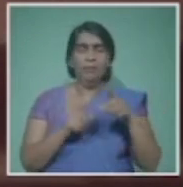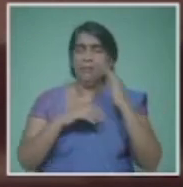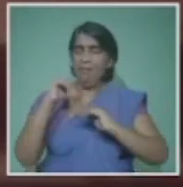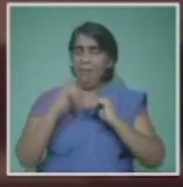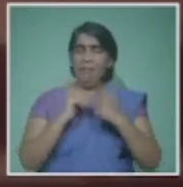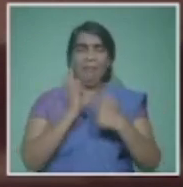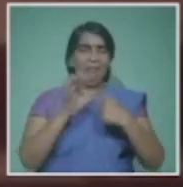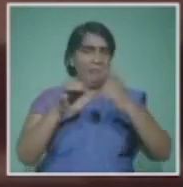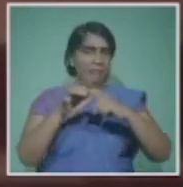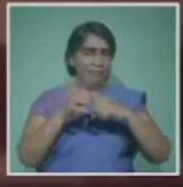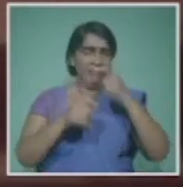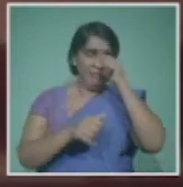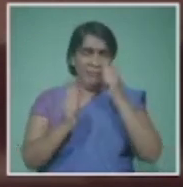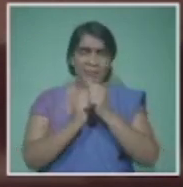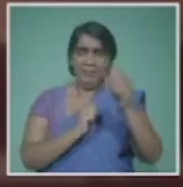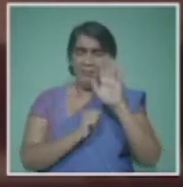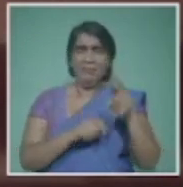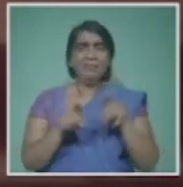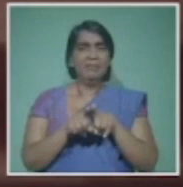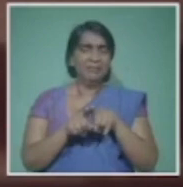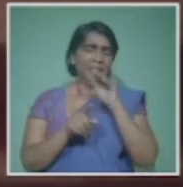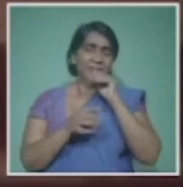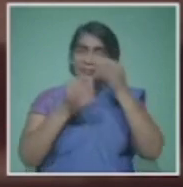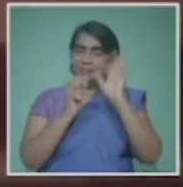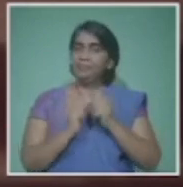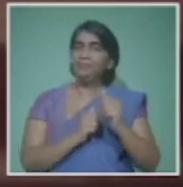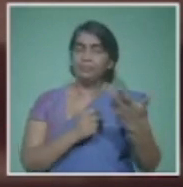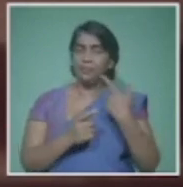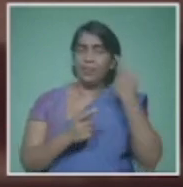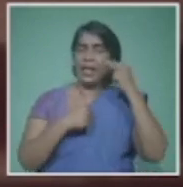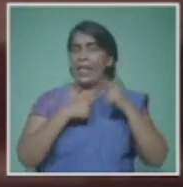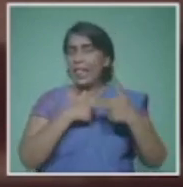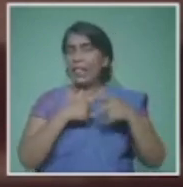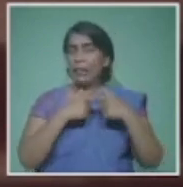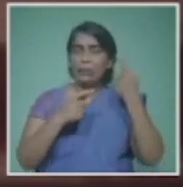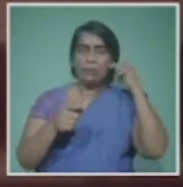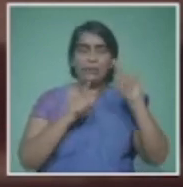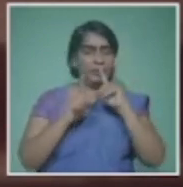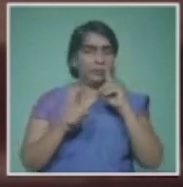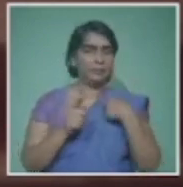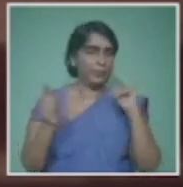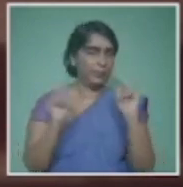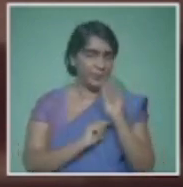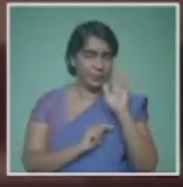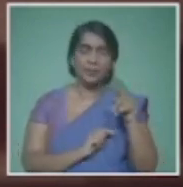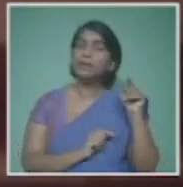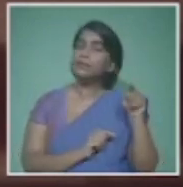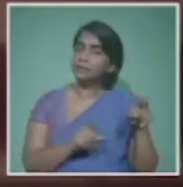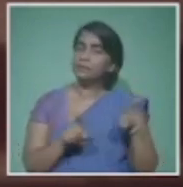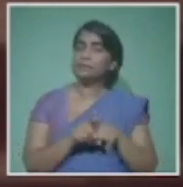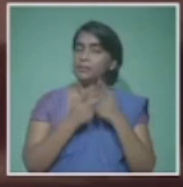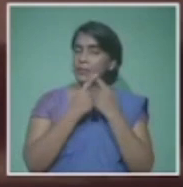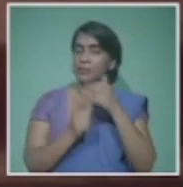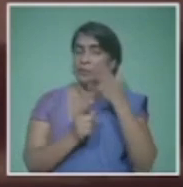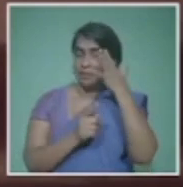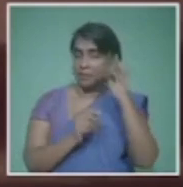tamai tender jawa ramadhi sidda beno, eva hariya dekaranne, ekeke itu karena diila, eva ini panelayano, eva keng unai